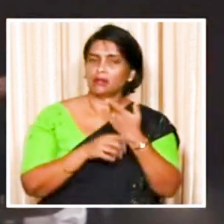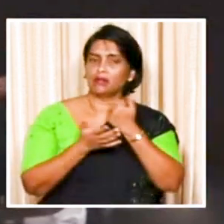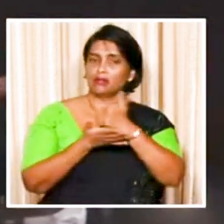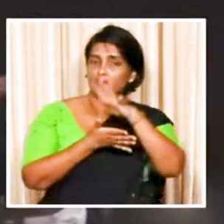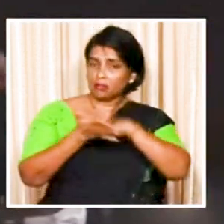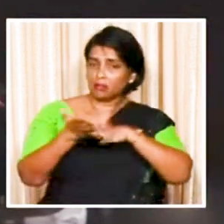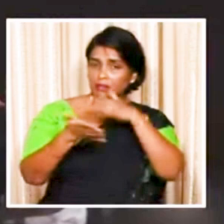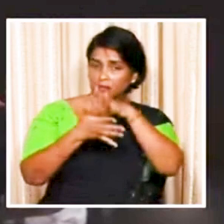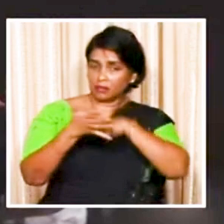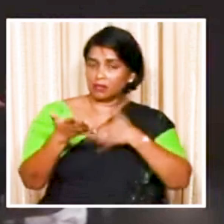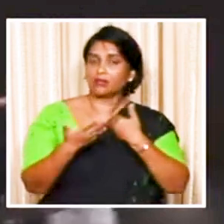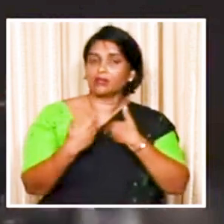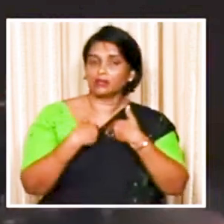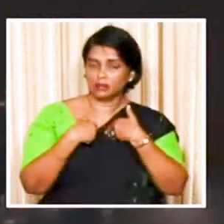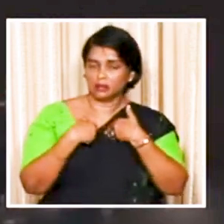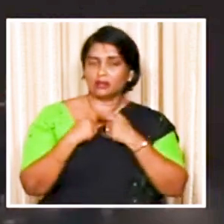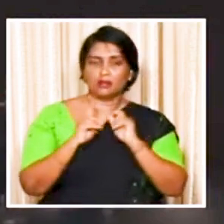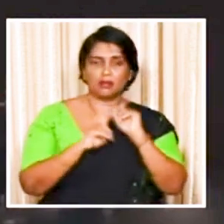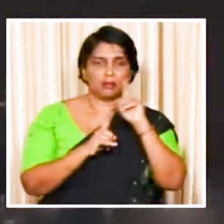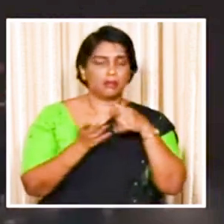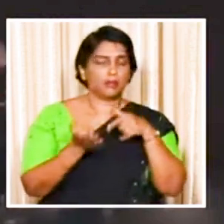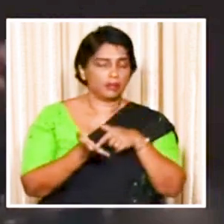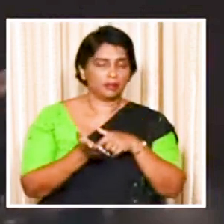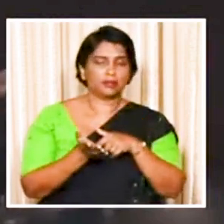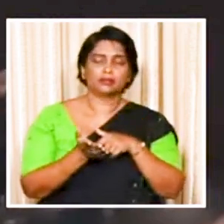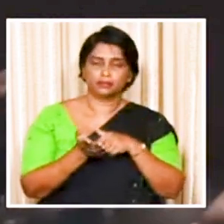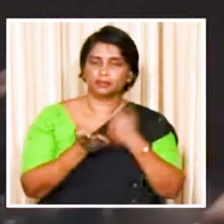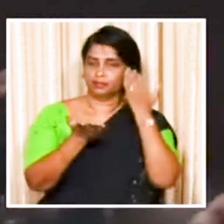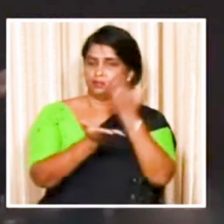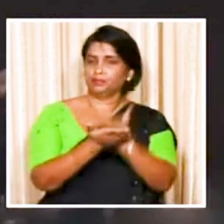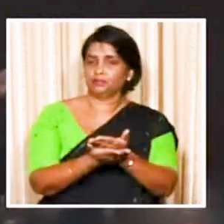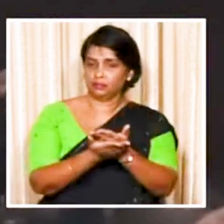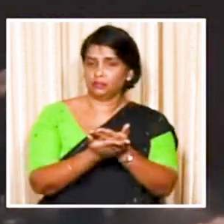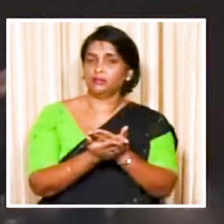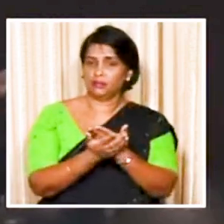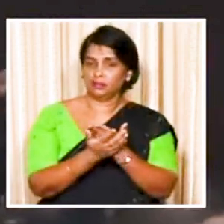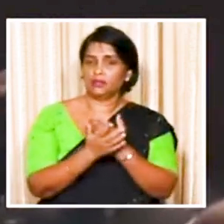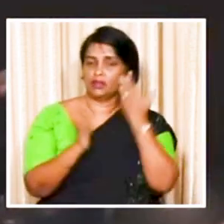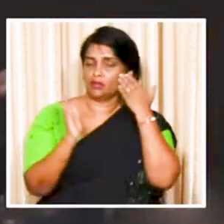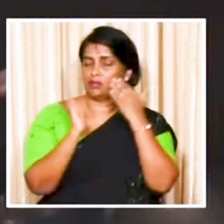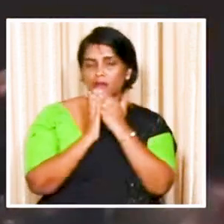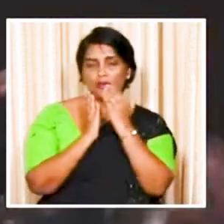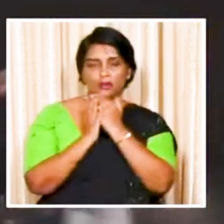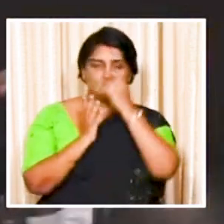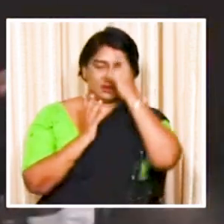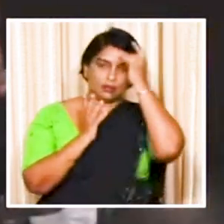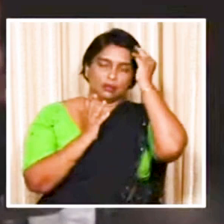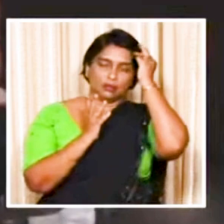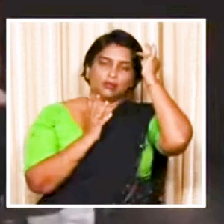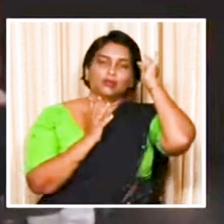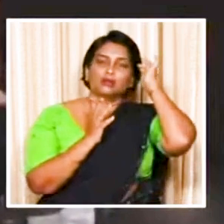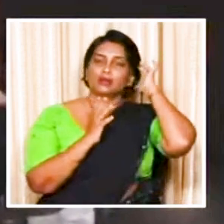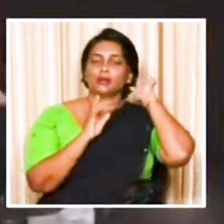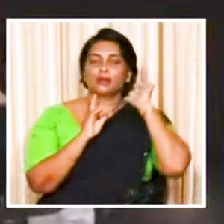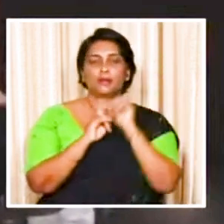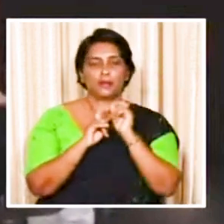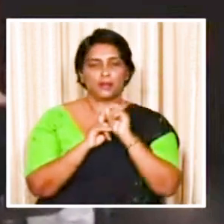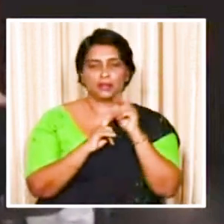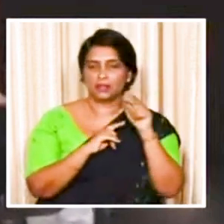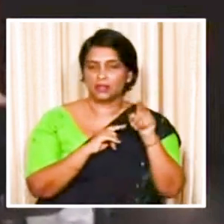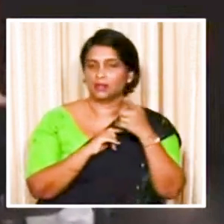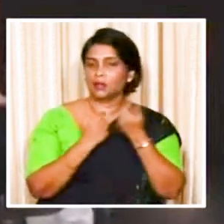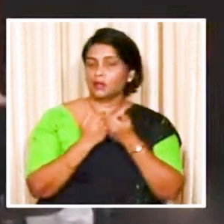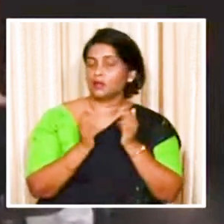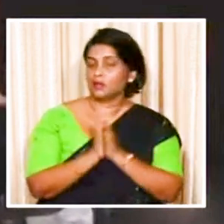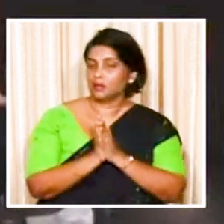பதிவு செய்து நான் சபாபீடத்துக்கு சமர்ப்பிக்கிறேன். பரராஜசிங்கம் சுஜீவன் தன்னுடைய உயிர் அச்சுறுத்தல் தொடர்பாக எனக்கு அவர் அளித்த